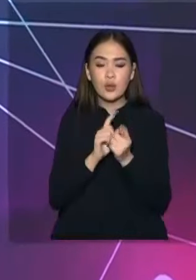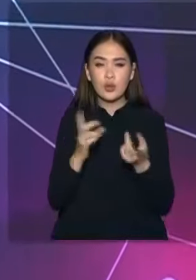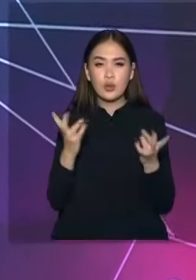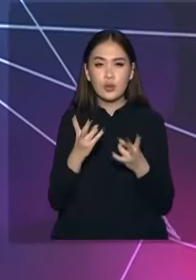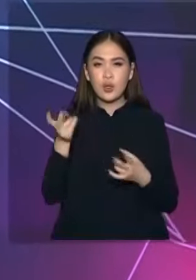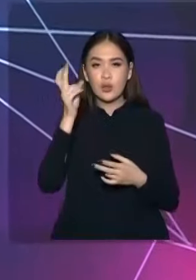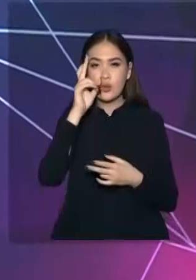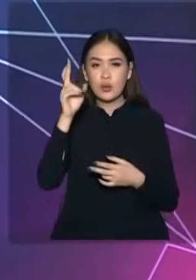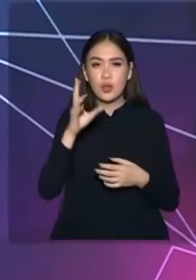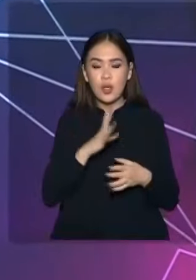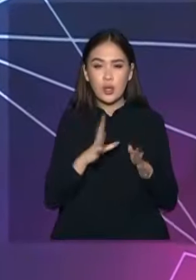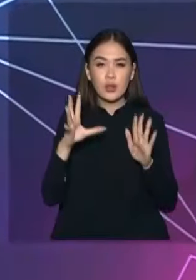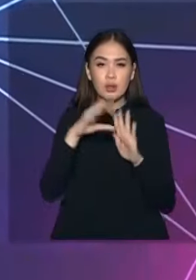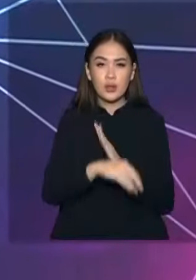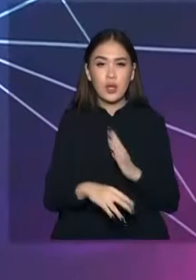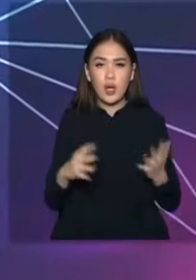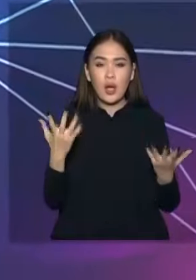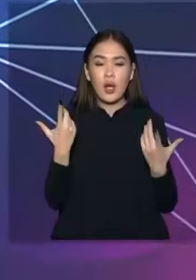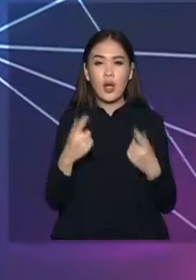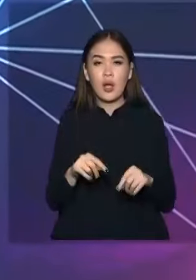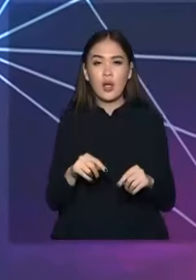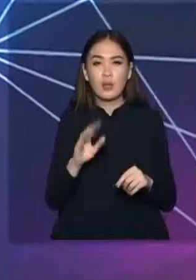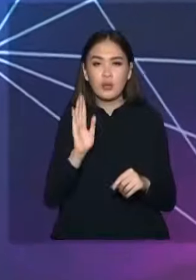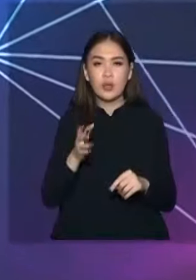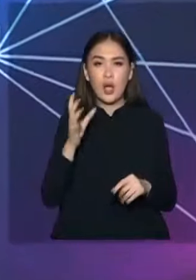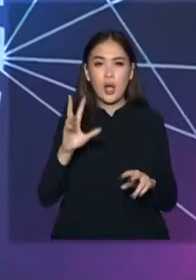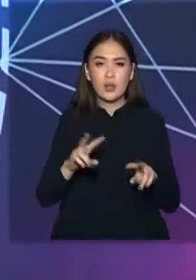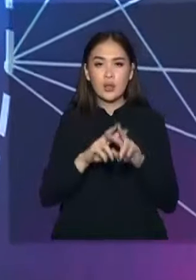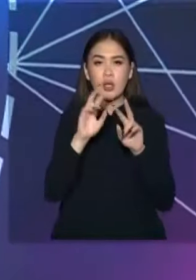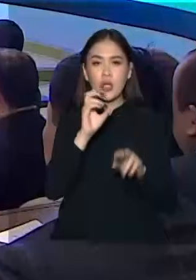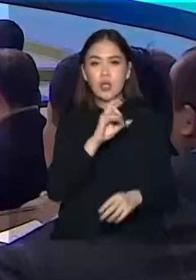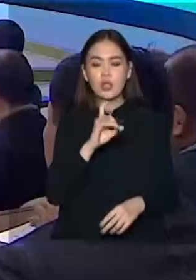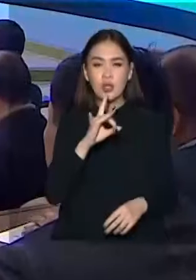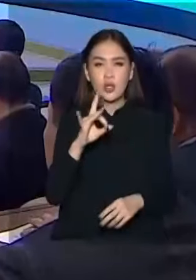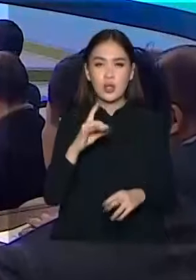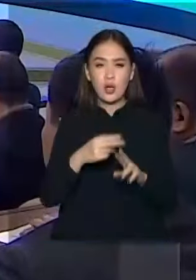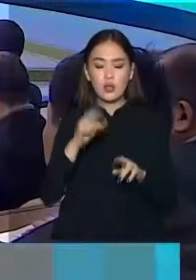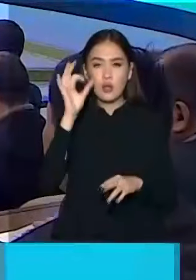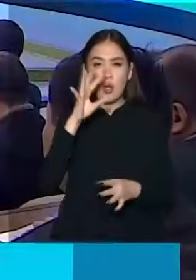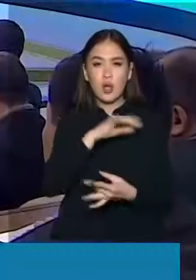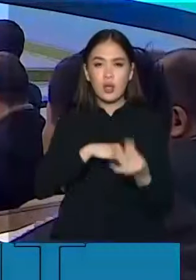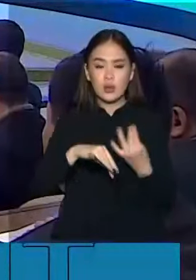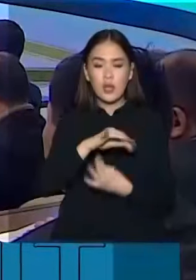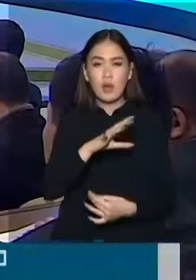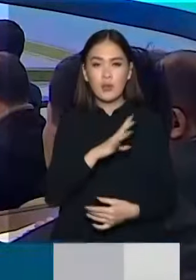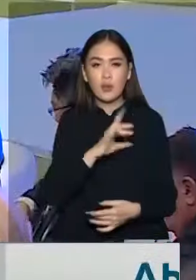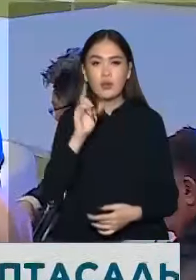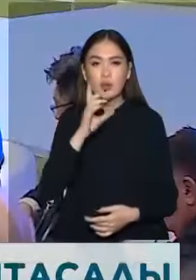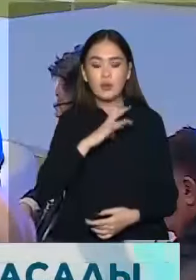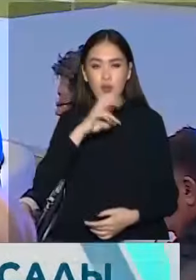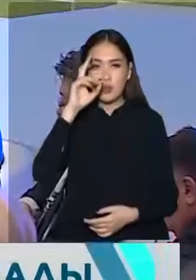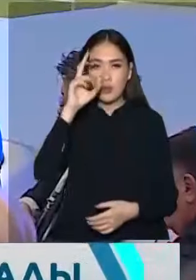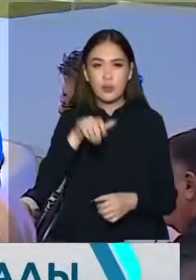Мемлекеттік қызметке кіру жүйесі қалай жеңілдейді? Астанада өткен HR форумда осы тақырыптар талданды. Өйткені мемлекет